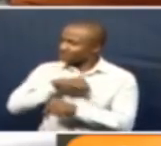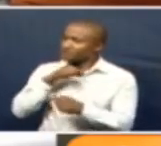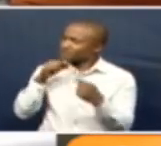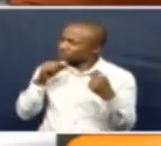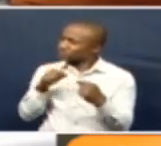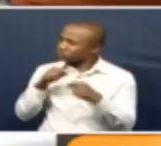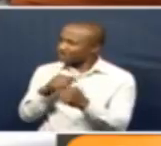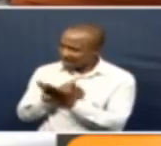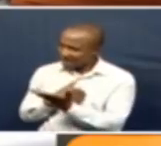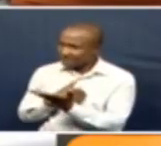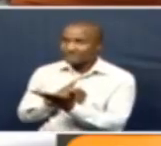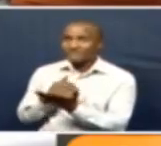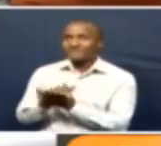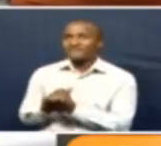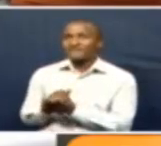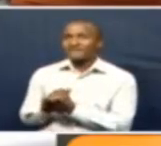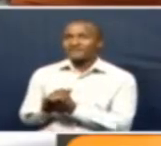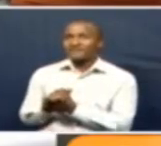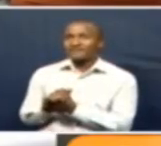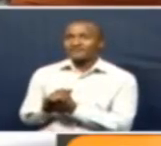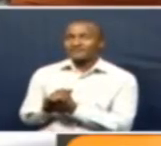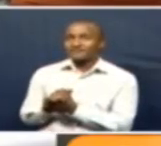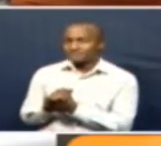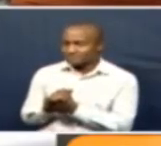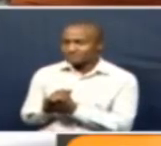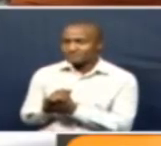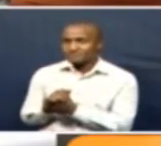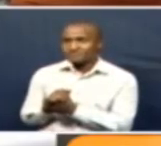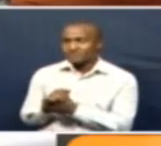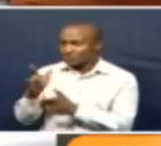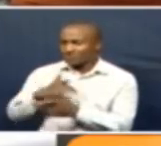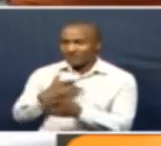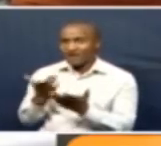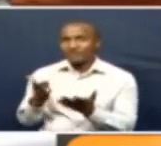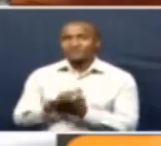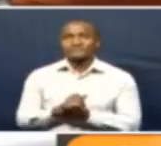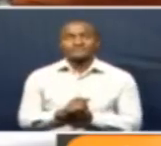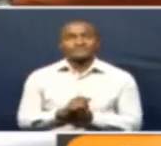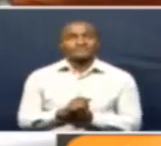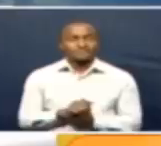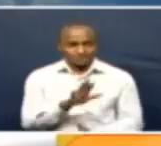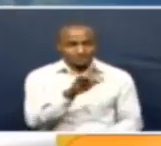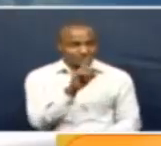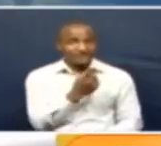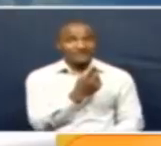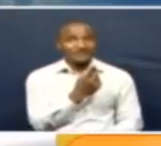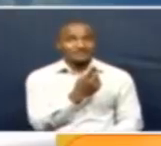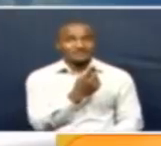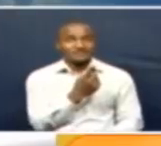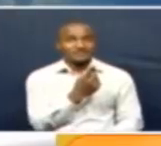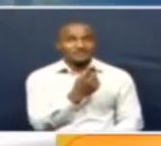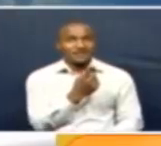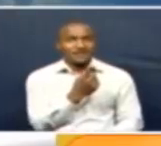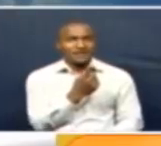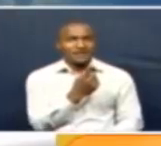wana uchungu. A lot of people are bitter over these crimes zenye mlikuwa mnafanya. Wewe unasikiaje? Kitu ya kwanza, ile kitu nilisikia, nilikuwa